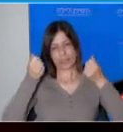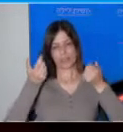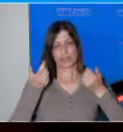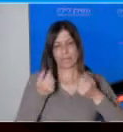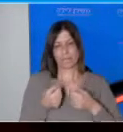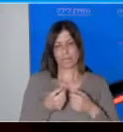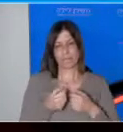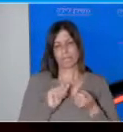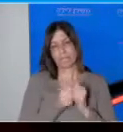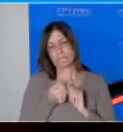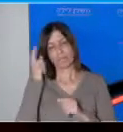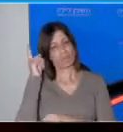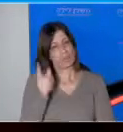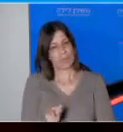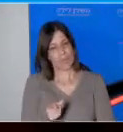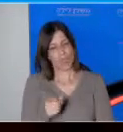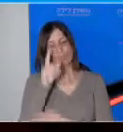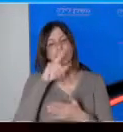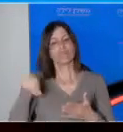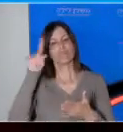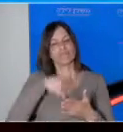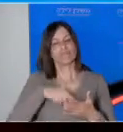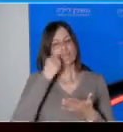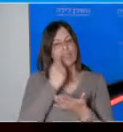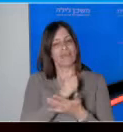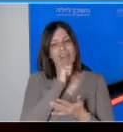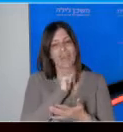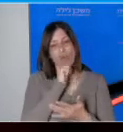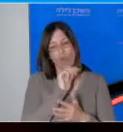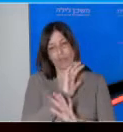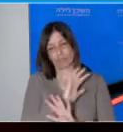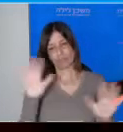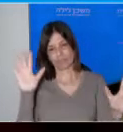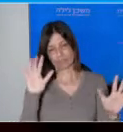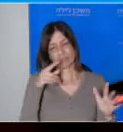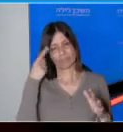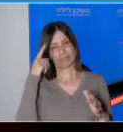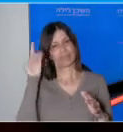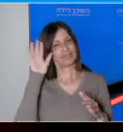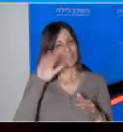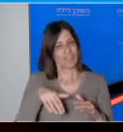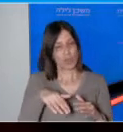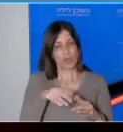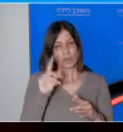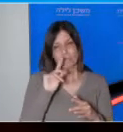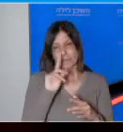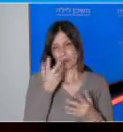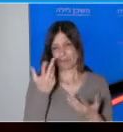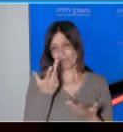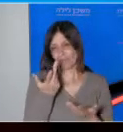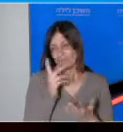אז, או בתי מלון גם, יבטלו את התו הירוק. זה הרעיון, זאת אומרת שגם מי